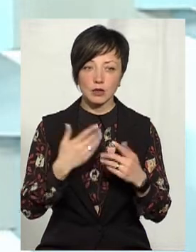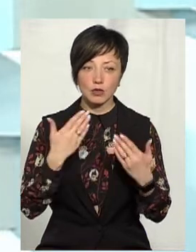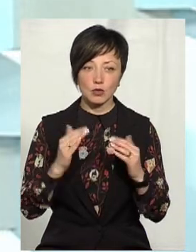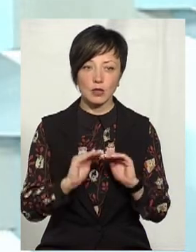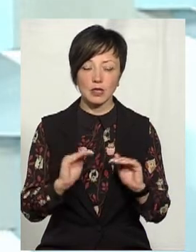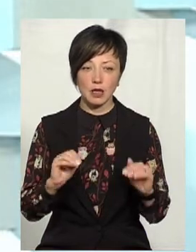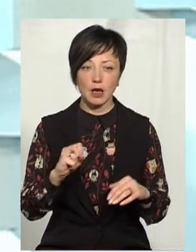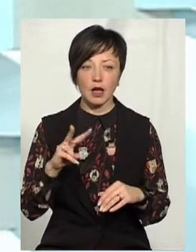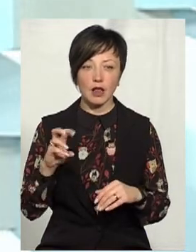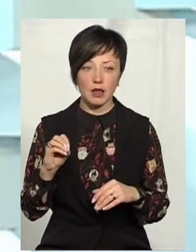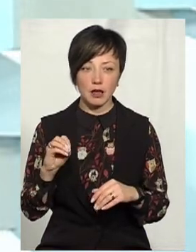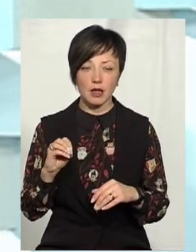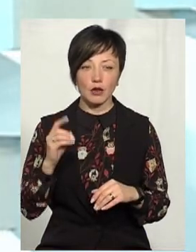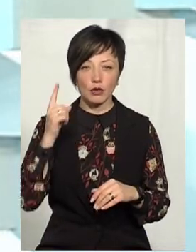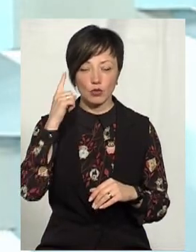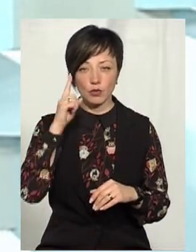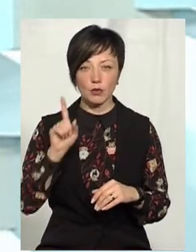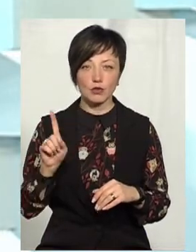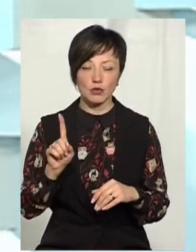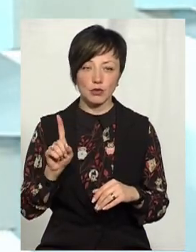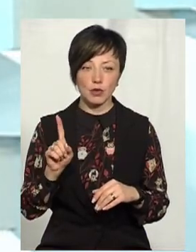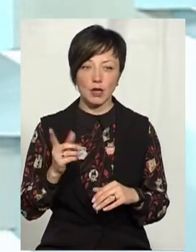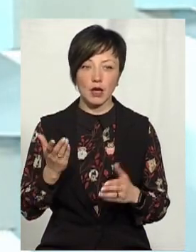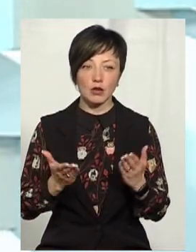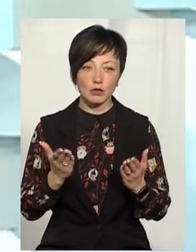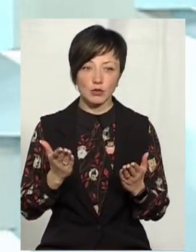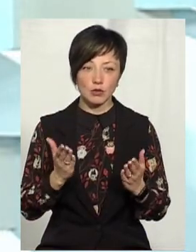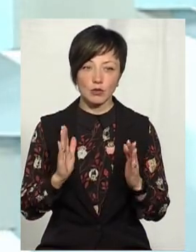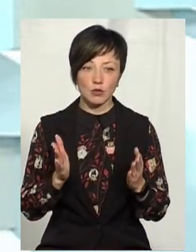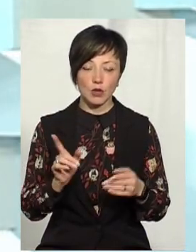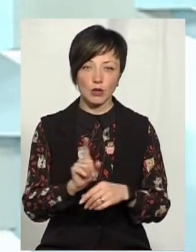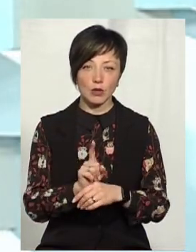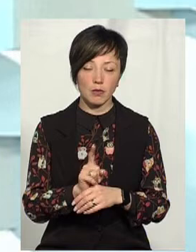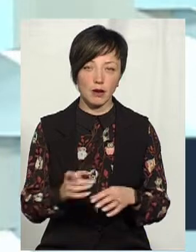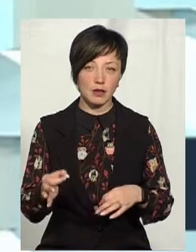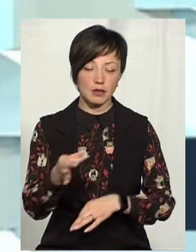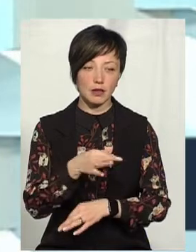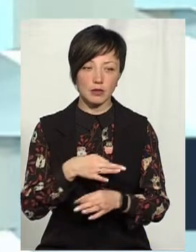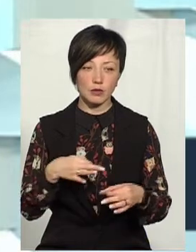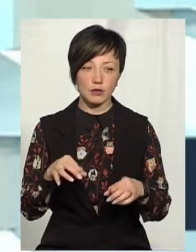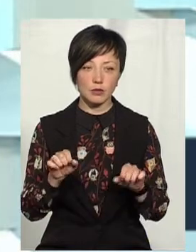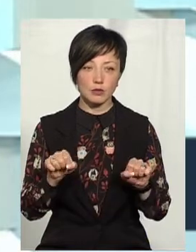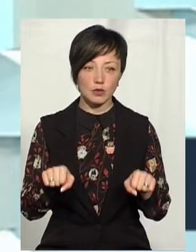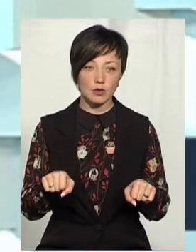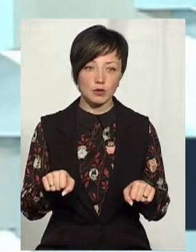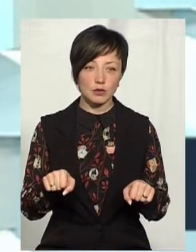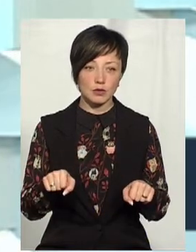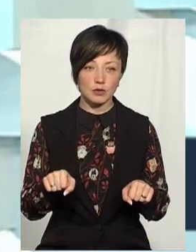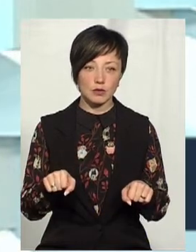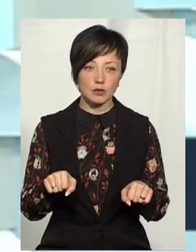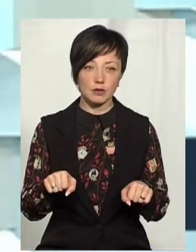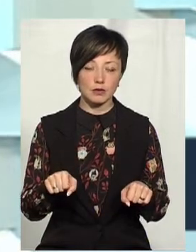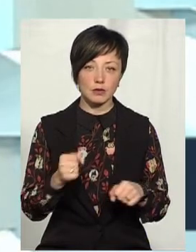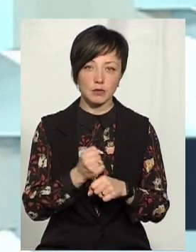звичайно, дітей, але, знову ж таки, я думаю, що якщо буде нормальний діалог, то можна напрацювати певні алгоритми